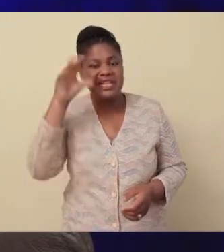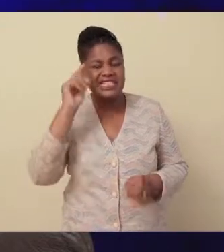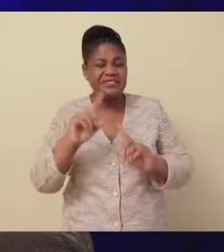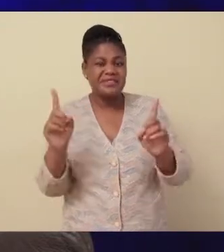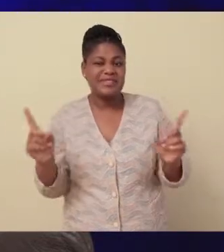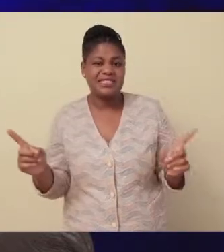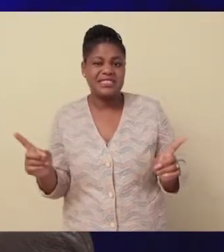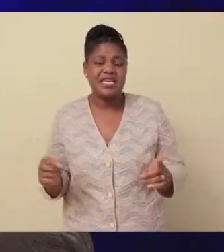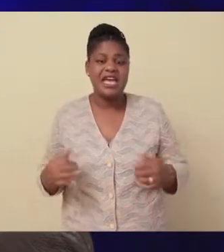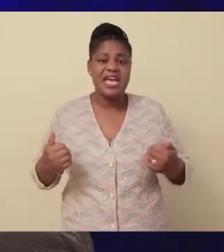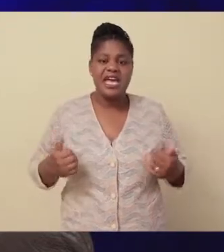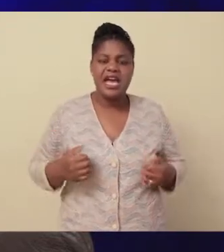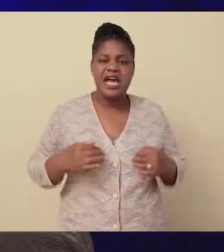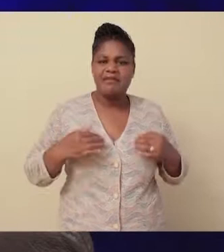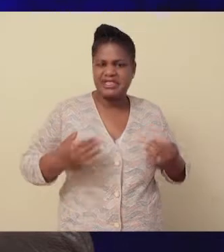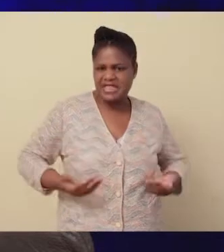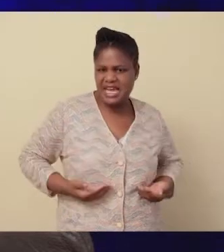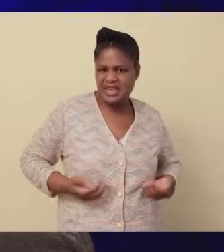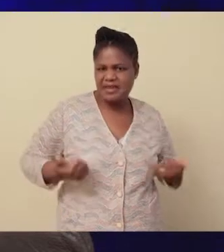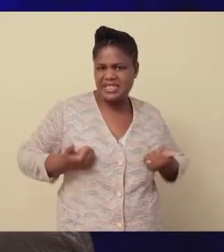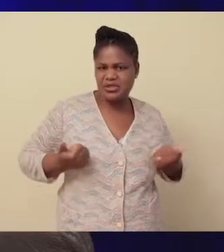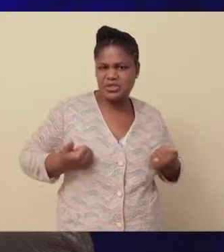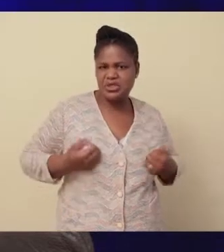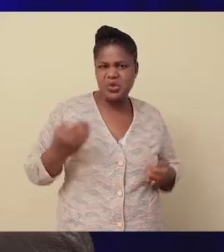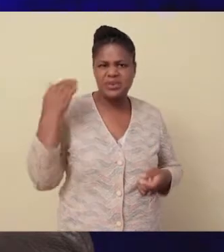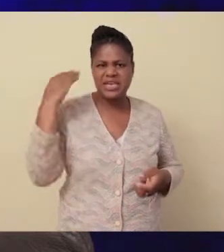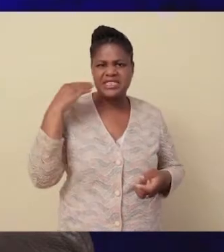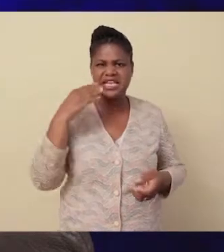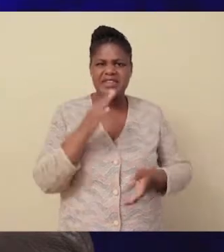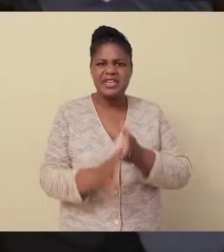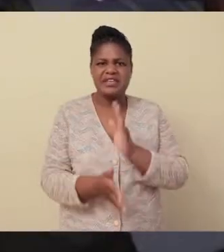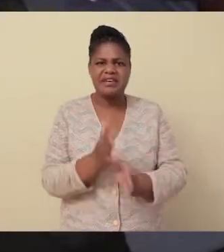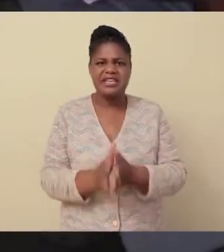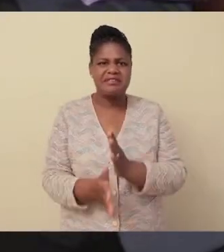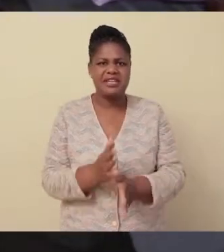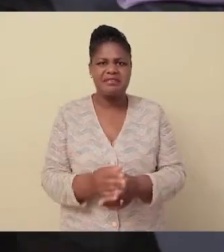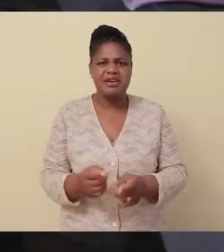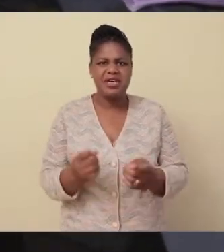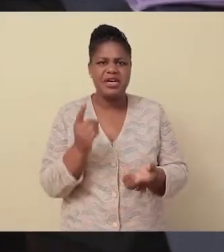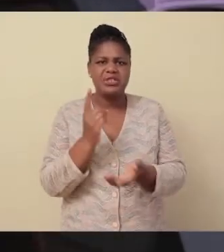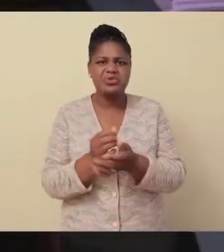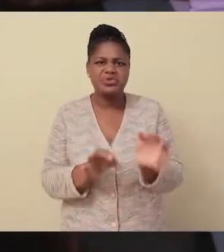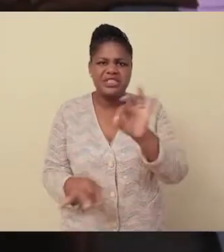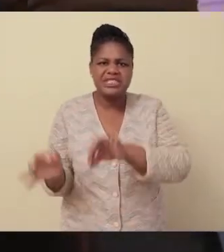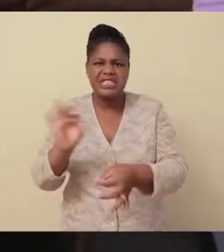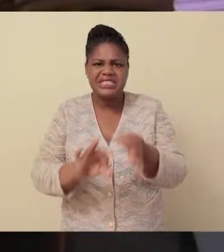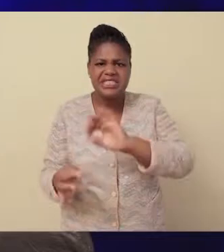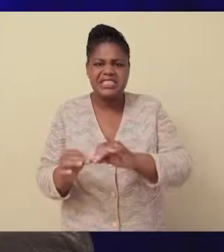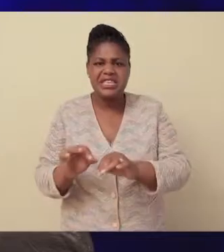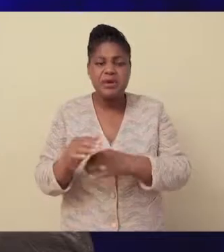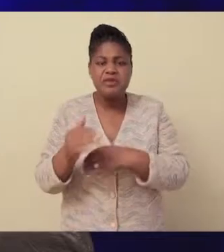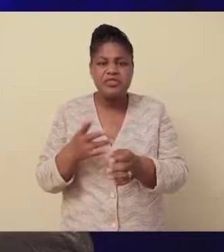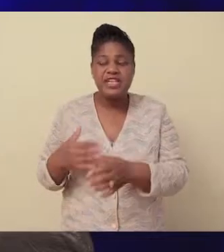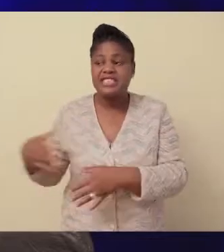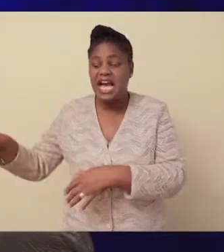wanda ka. Vasikana nguva yakawanda nenguva yakapfuura kare vanga vasingaiti zvemasainzi sainzi. Handiti zvaiwanzonzi ndezvevakomana. Handiti